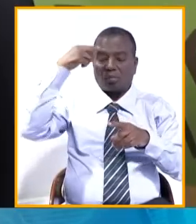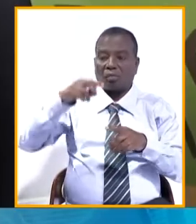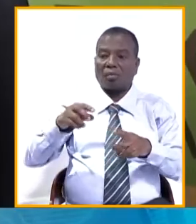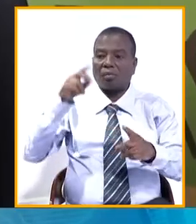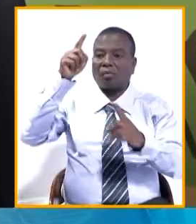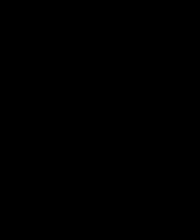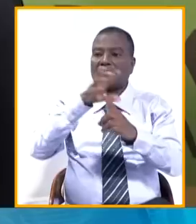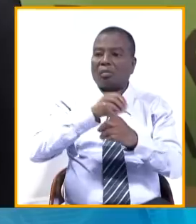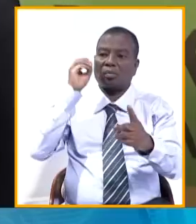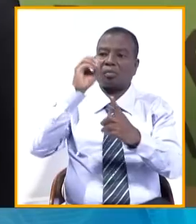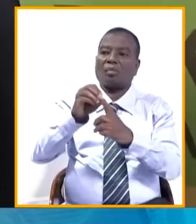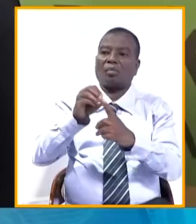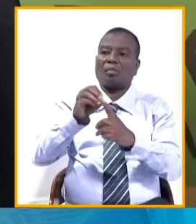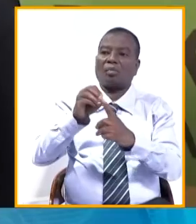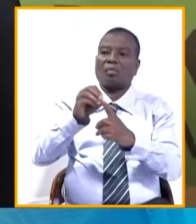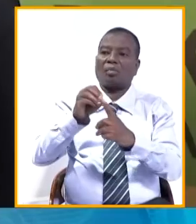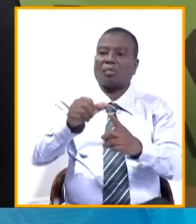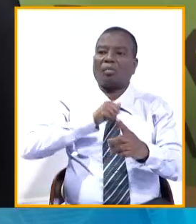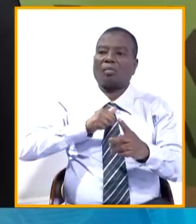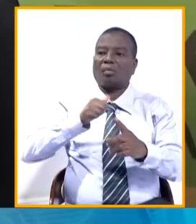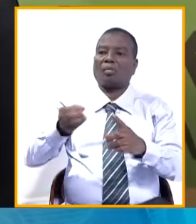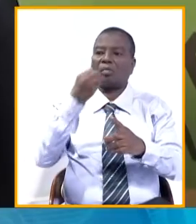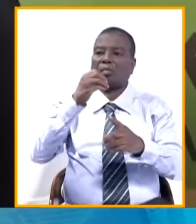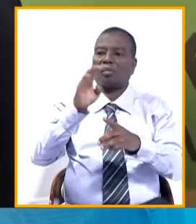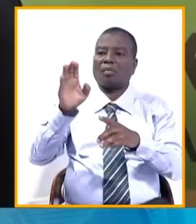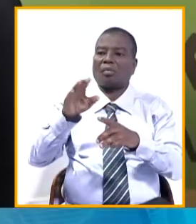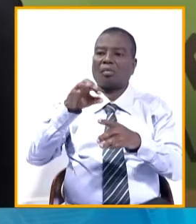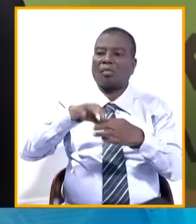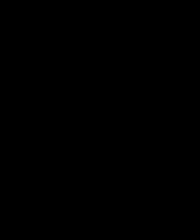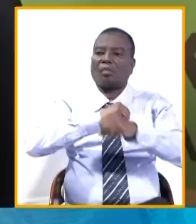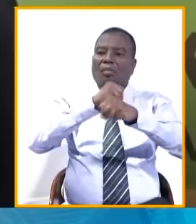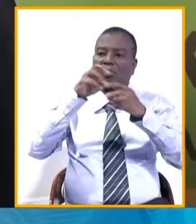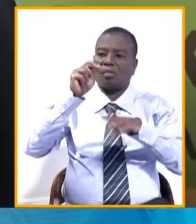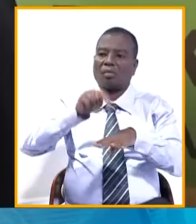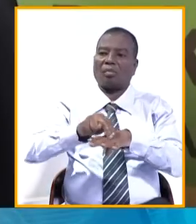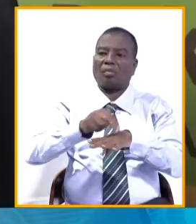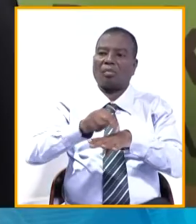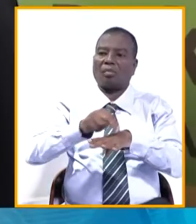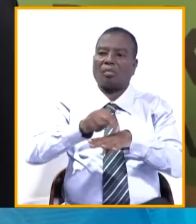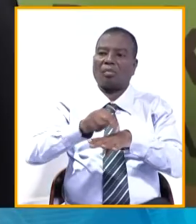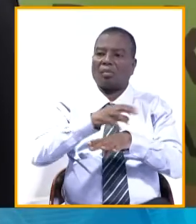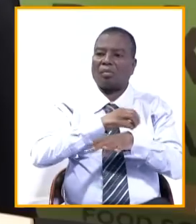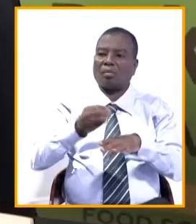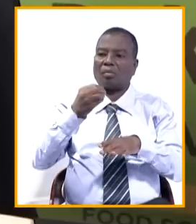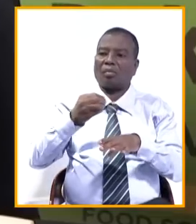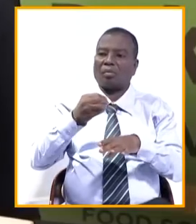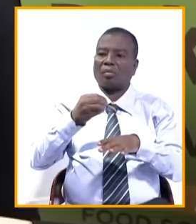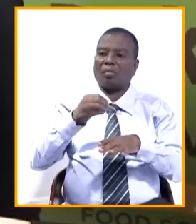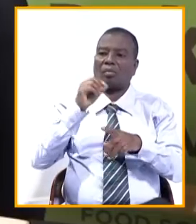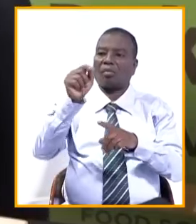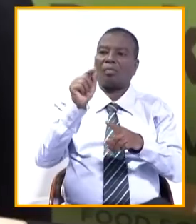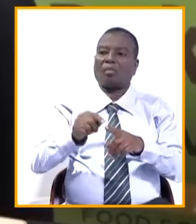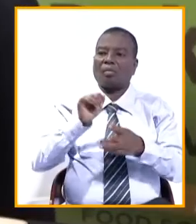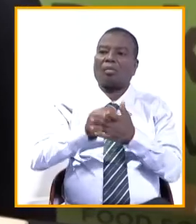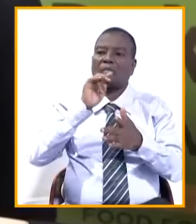l'atteinte des objectifs d'autosuffisance alimentaire, de sécurisation alimentaire. Et donc